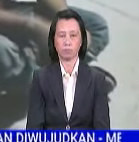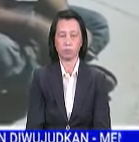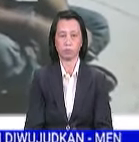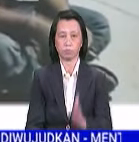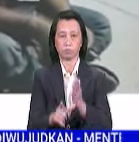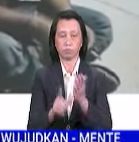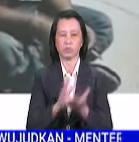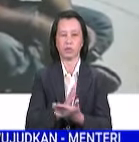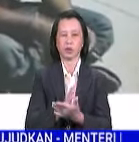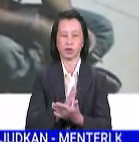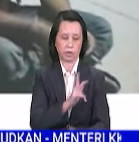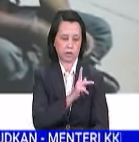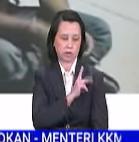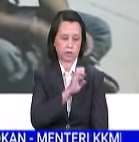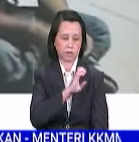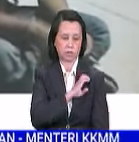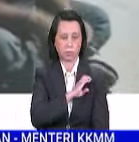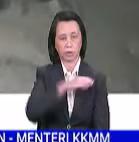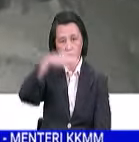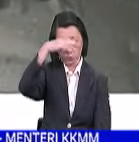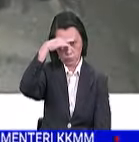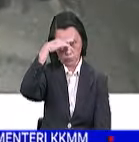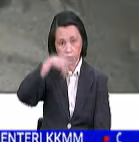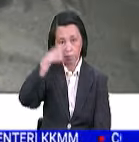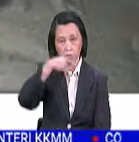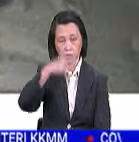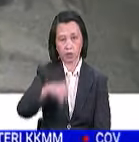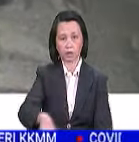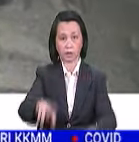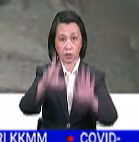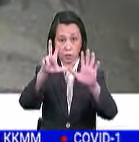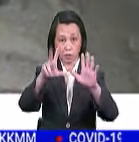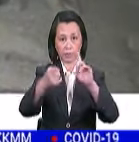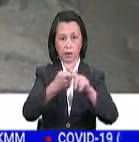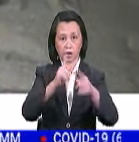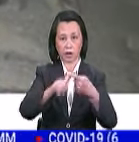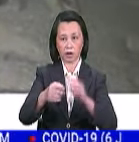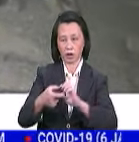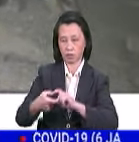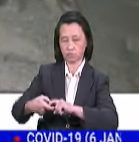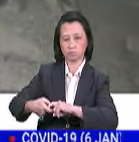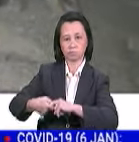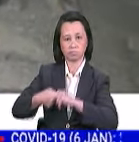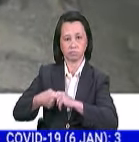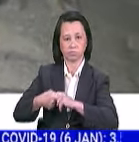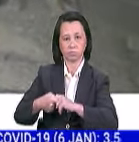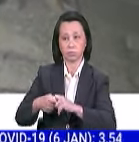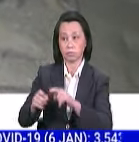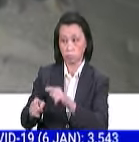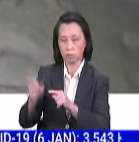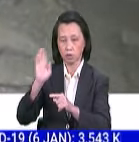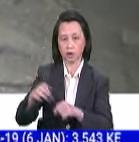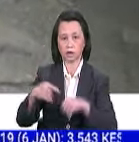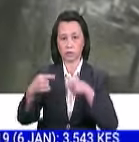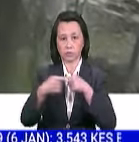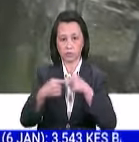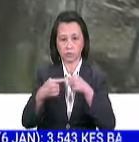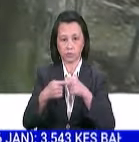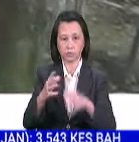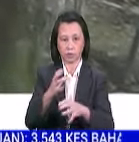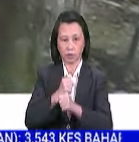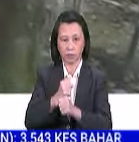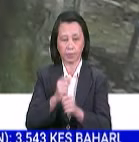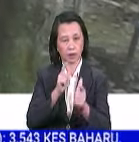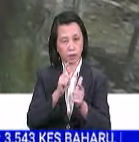Pemangku Ketua Polis Johor, Datuk Khaw Kok Chin berkata, 8 rakan subahatnya warga tempatan juga akan dituduh sebaik